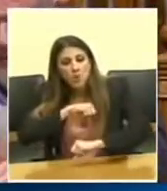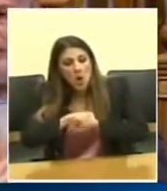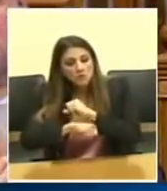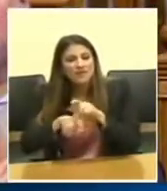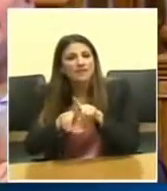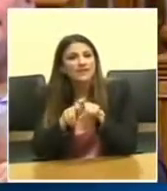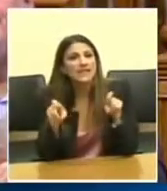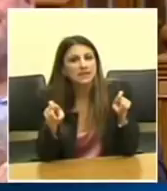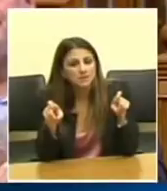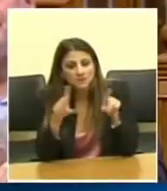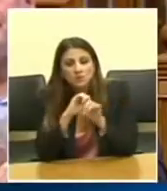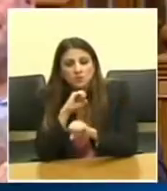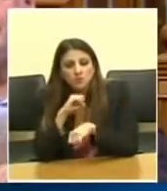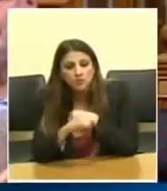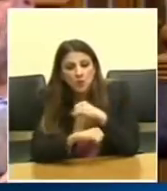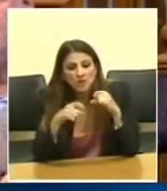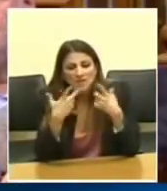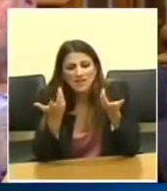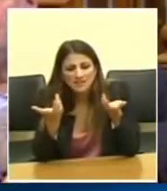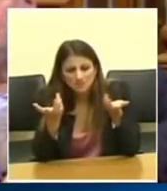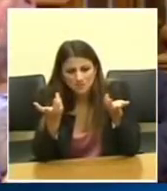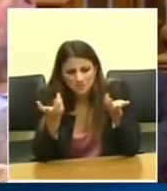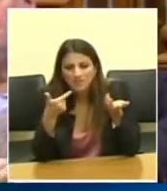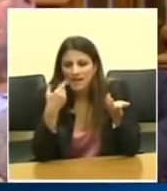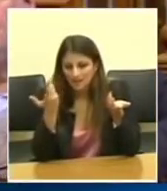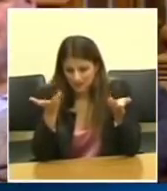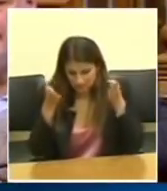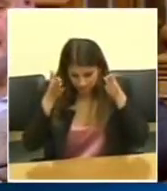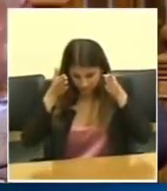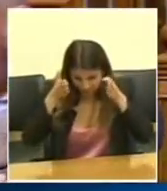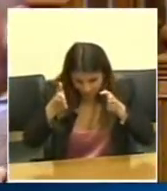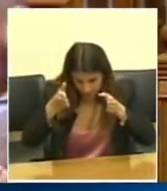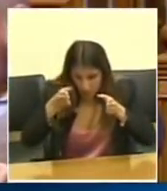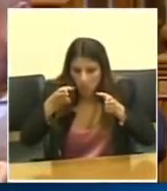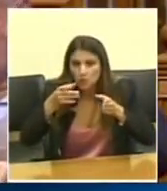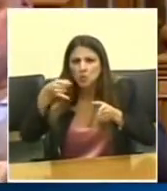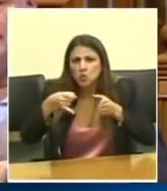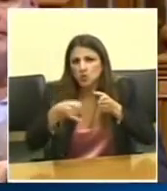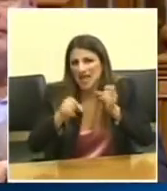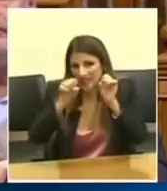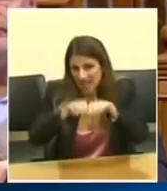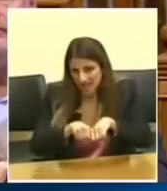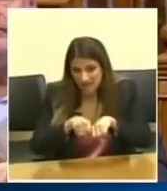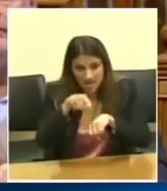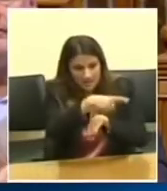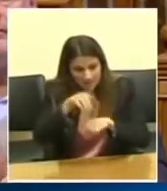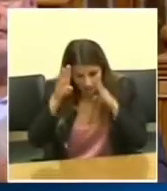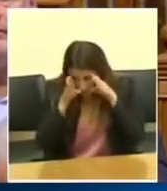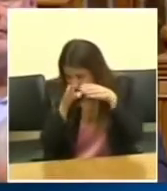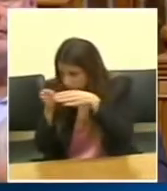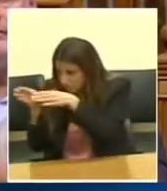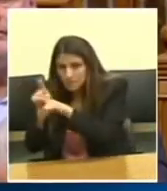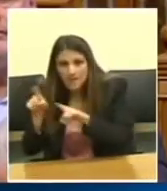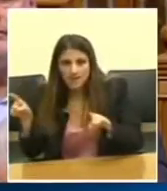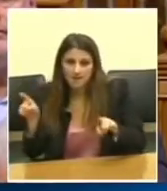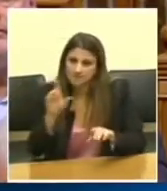κοινοβουλευτικά δεδομένα αντιπερισπασμό επικοινωνιακό. Με γεια σας και χαρά σας που τον επιχειρείτε. Το ποτήρι όμως θα το